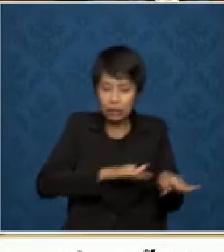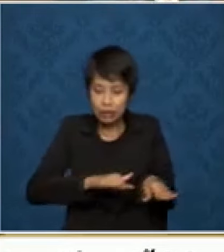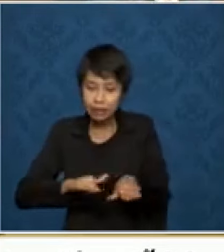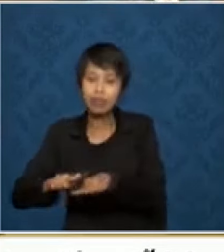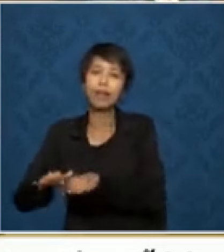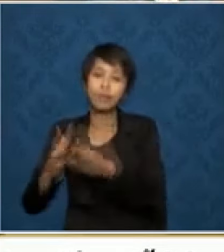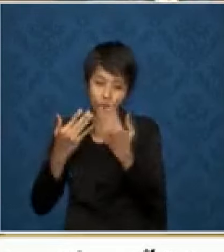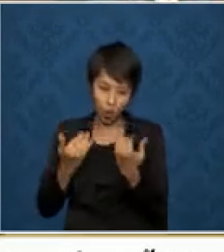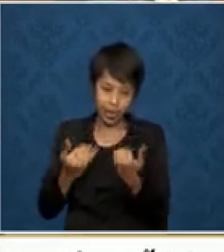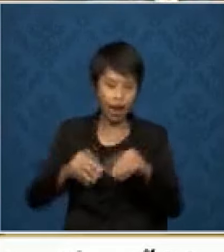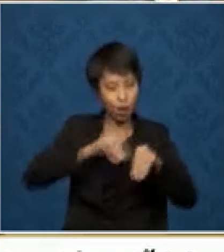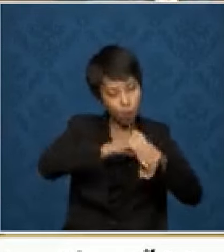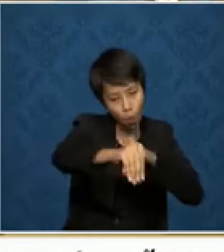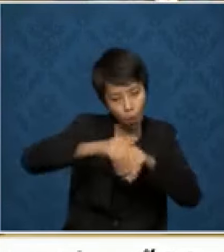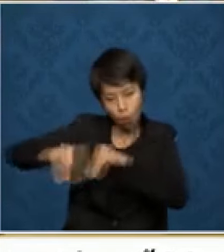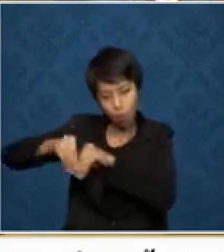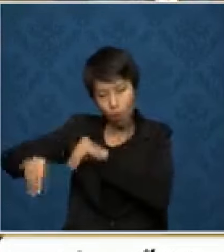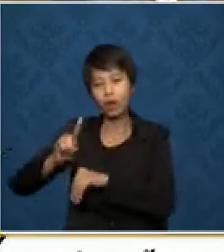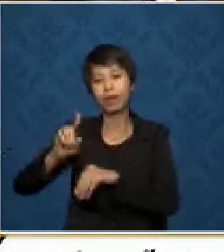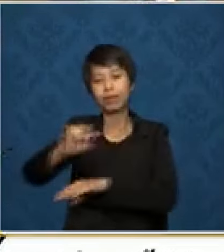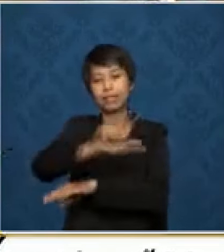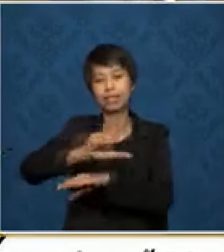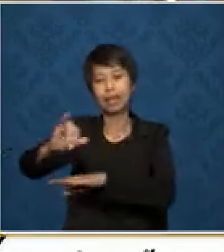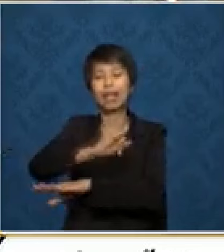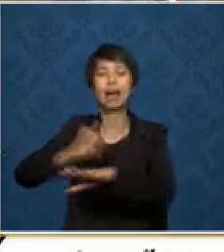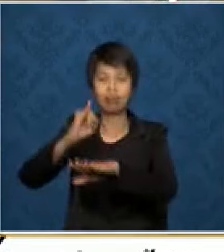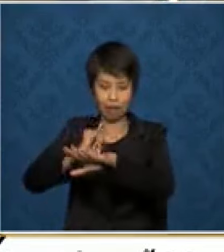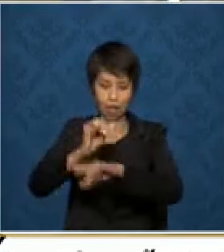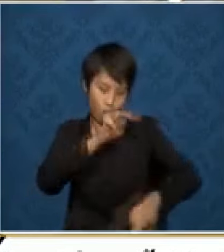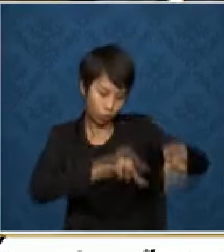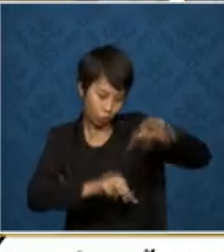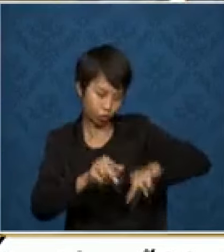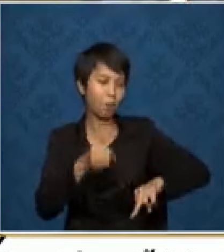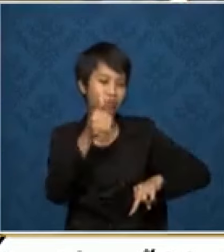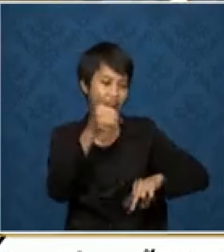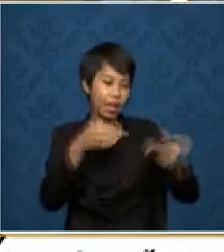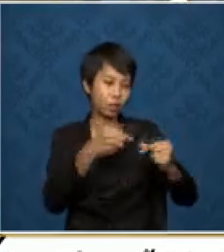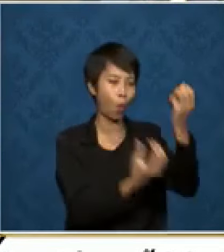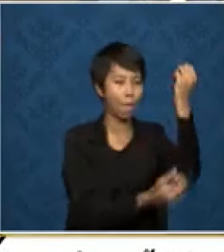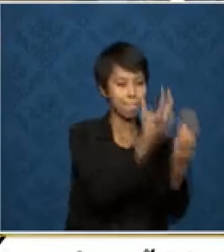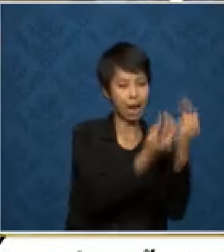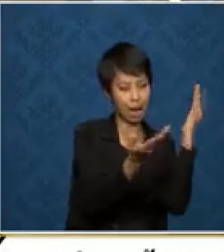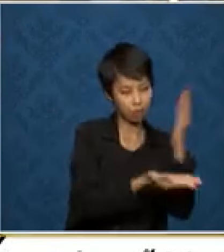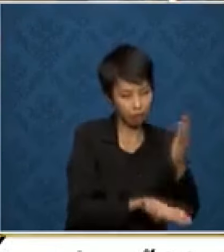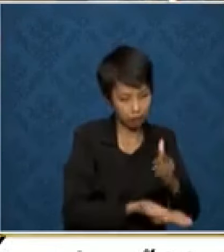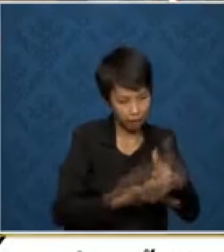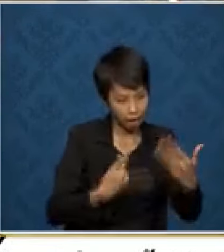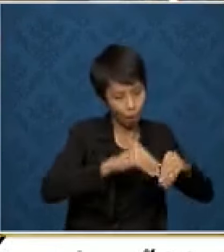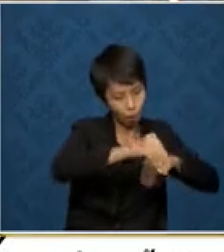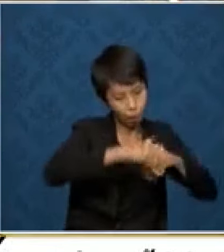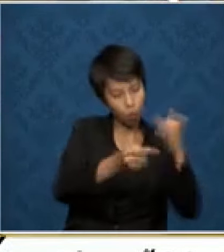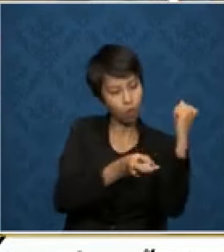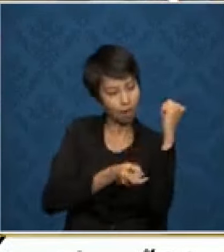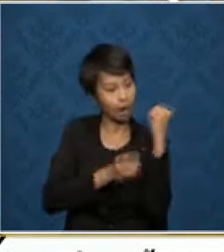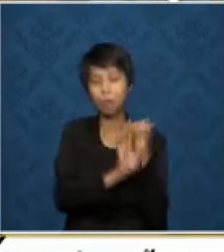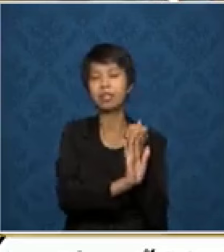มีพื้นที่เป็นล้านไร่ครับที่สามารถตรวจสอบย้อนกลับได้ว่าไม่ได้มาจากพื้นที่ตัดไม้ทำลายป่าทำให้ยาง